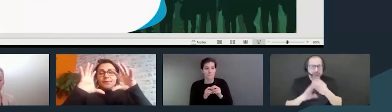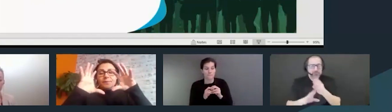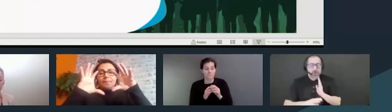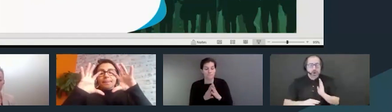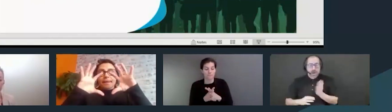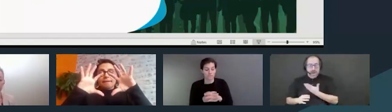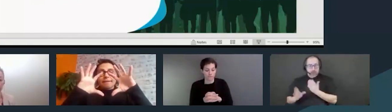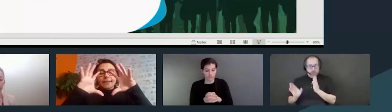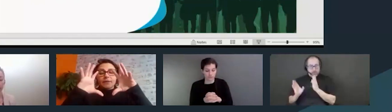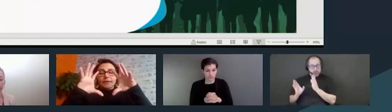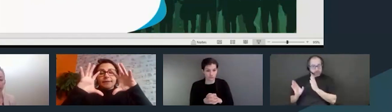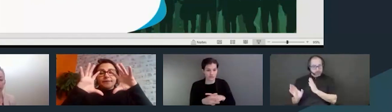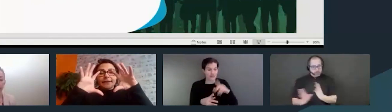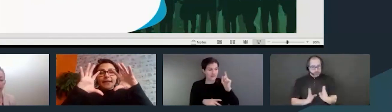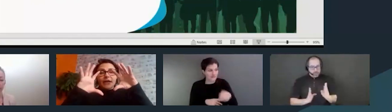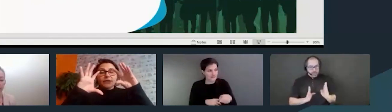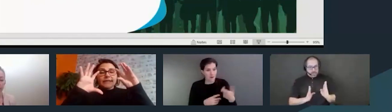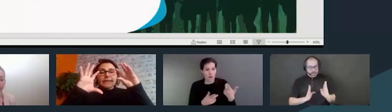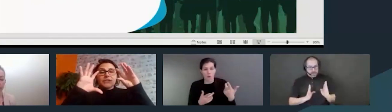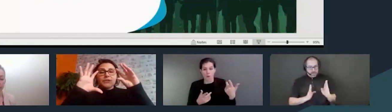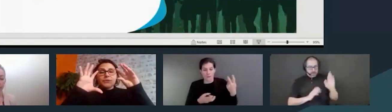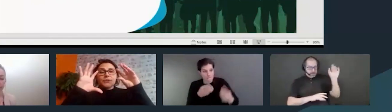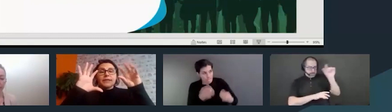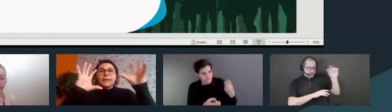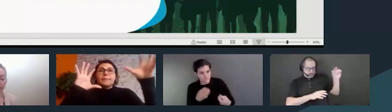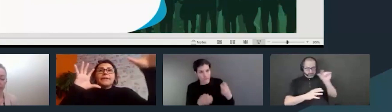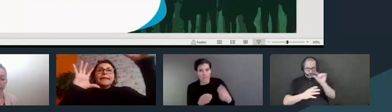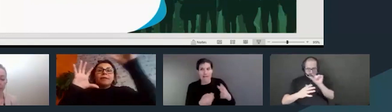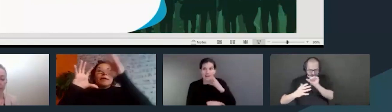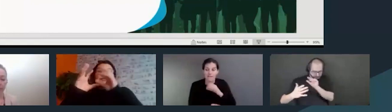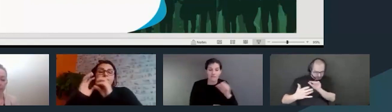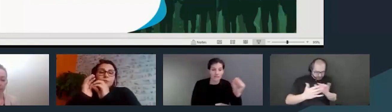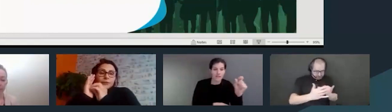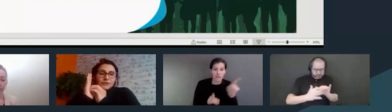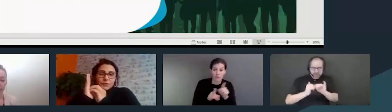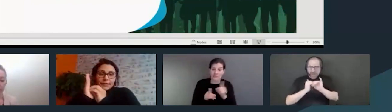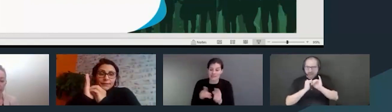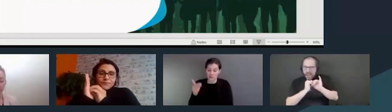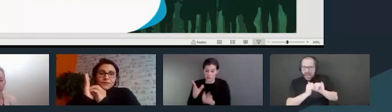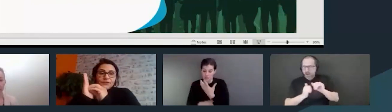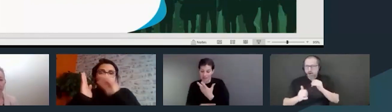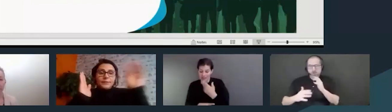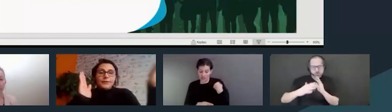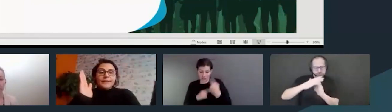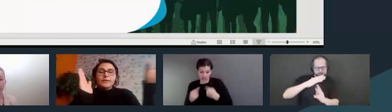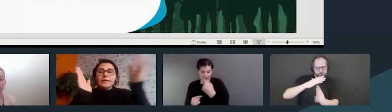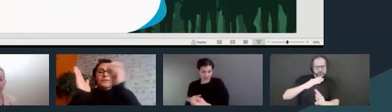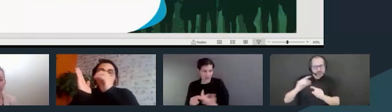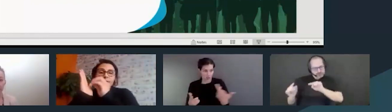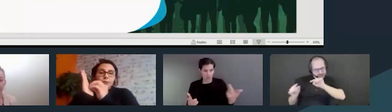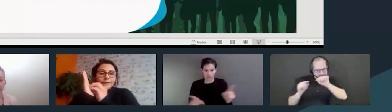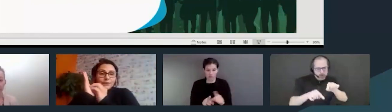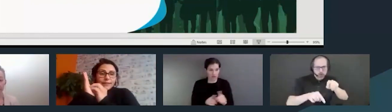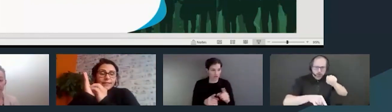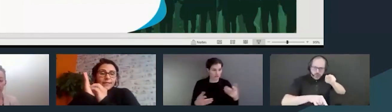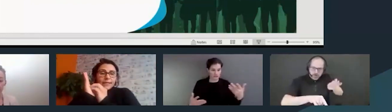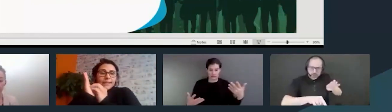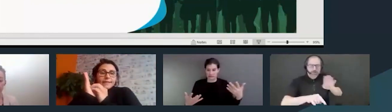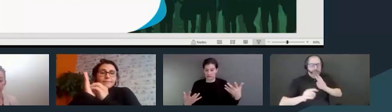l'une des stratégies à laquelle est arrivé le gouvernement, il est question de cela au Nouveau-Brunswick.